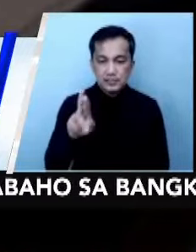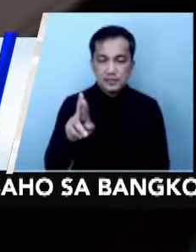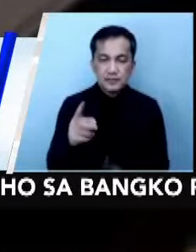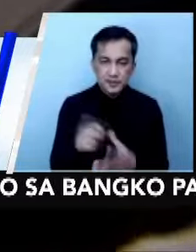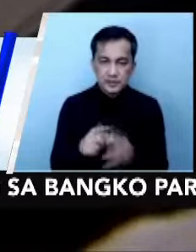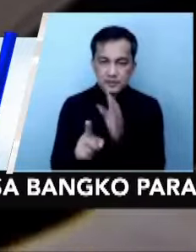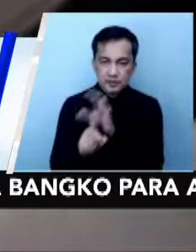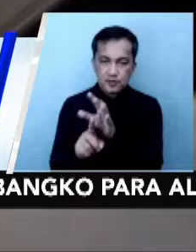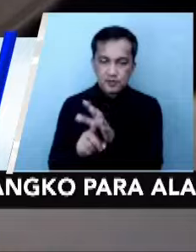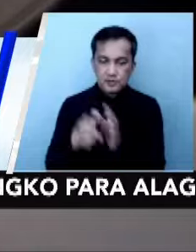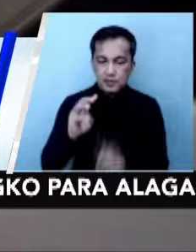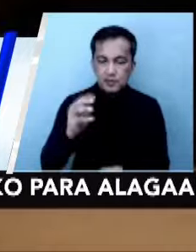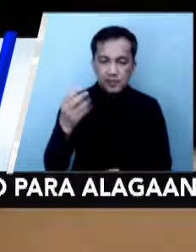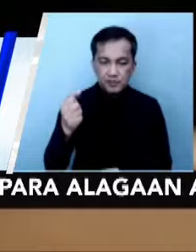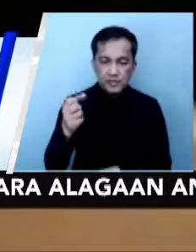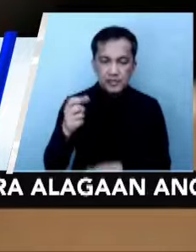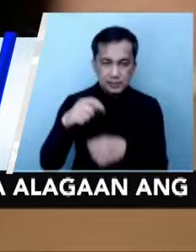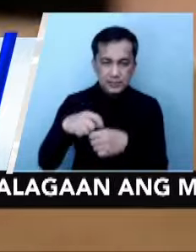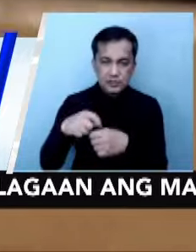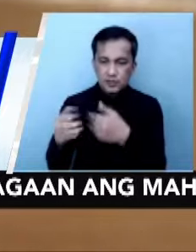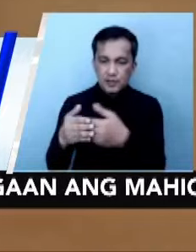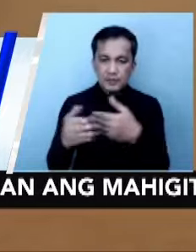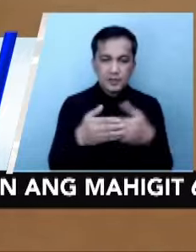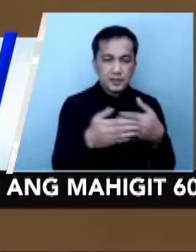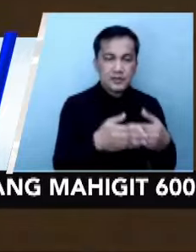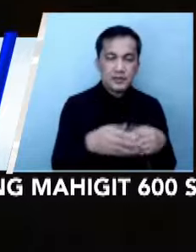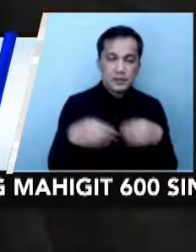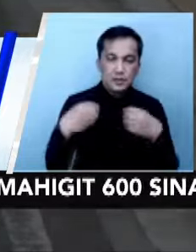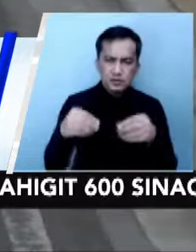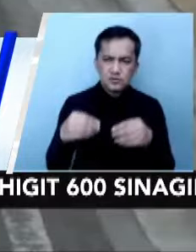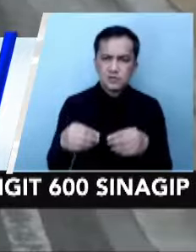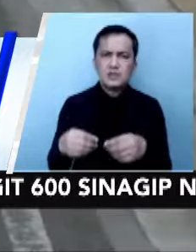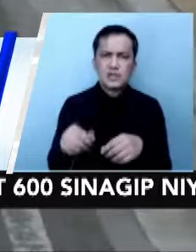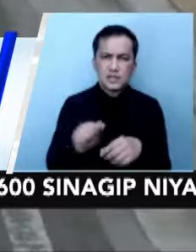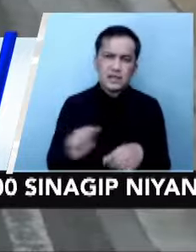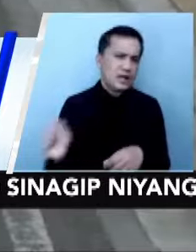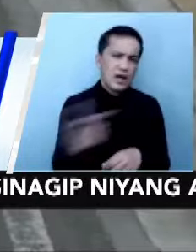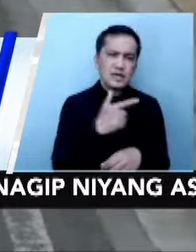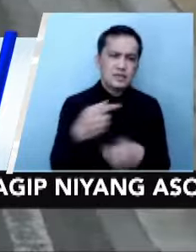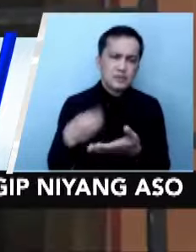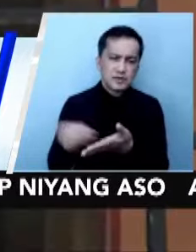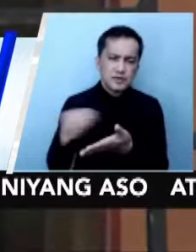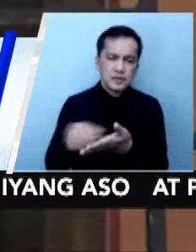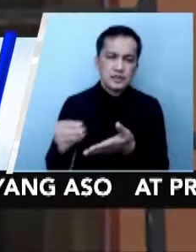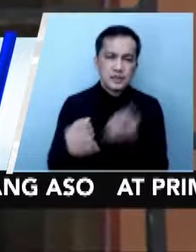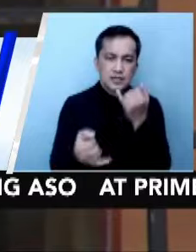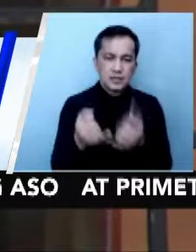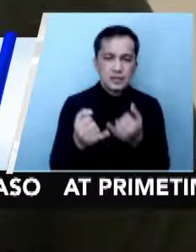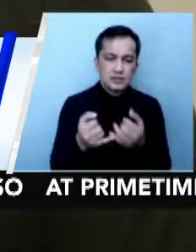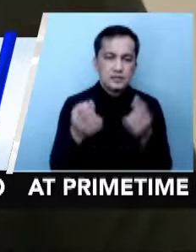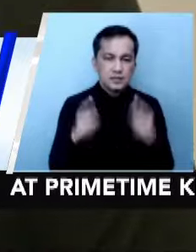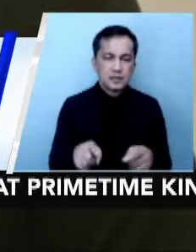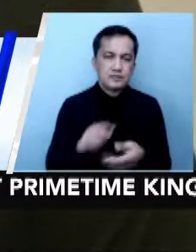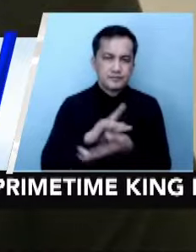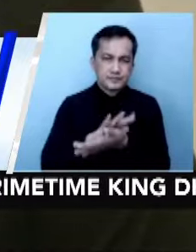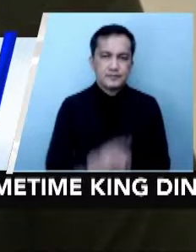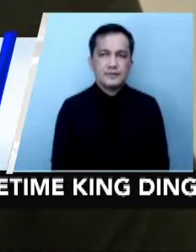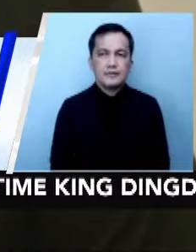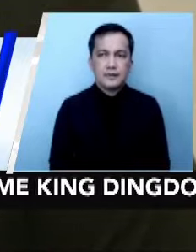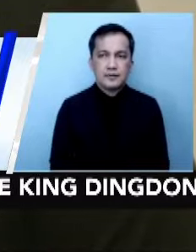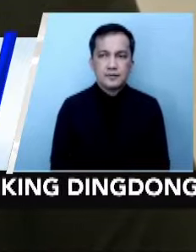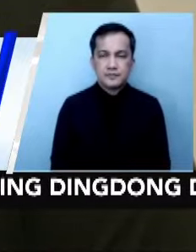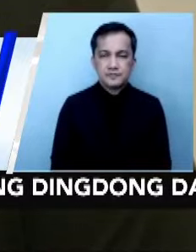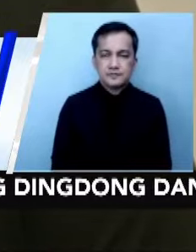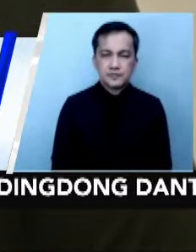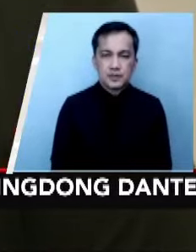kahit magkakalapit ang mga shops, nabibilhan pa rin lahat hanggang nangyari na nga ang pandemya. Nag-boom po siya sir